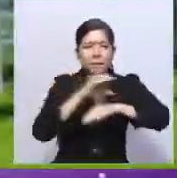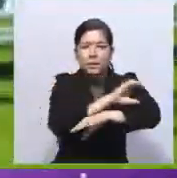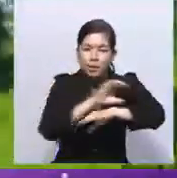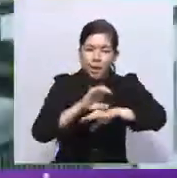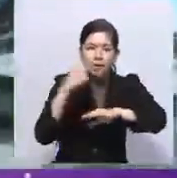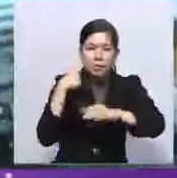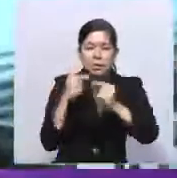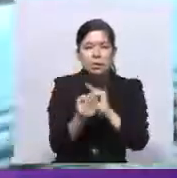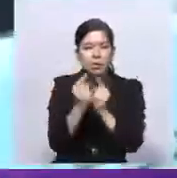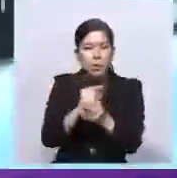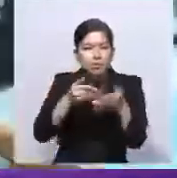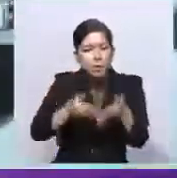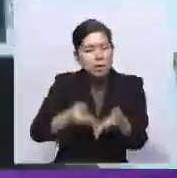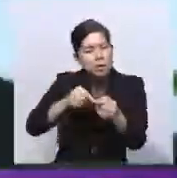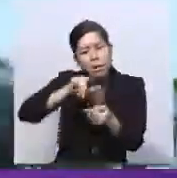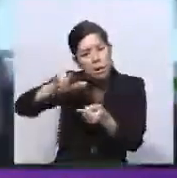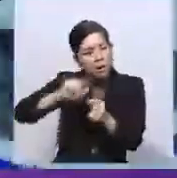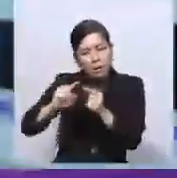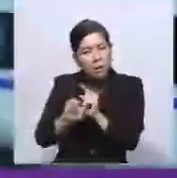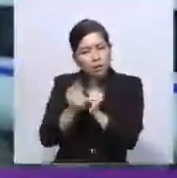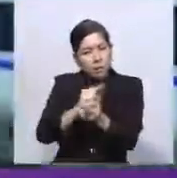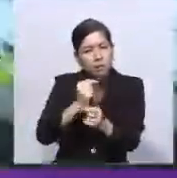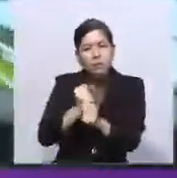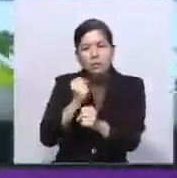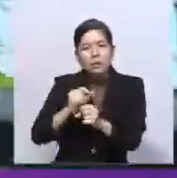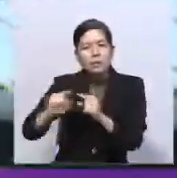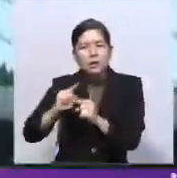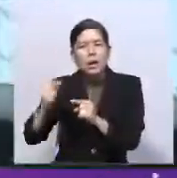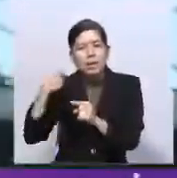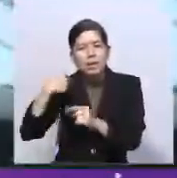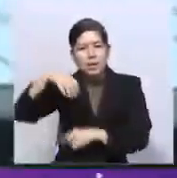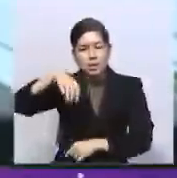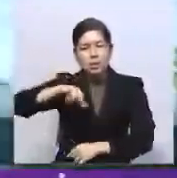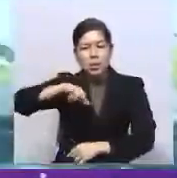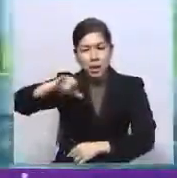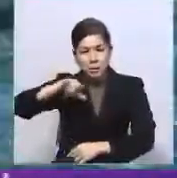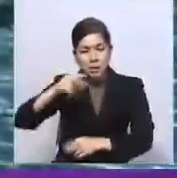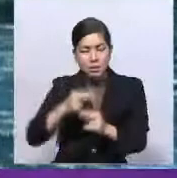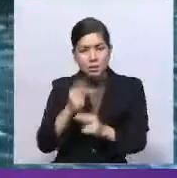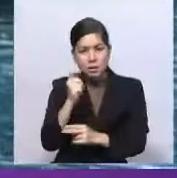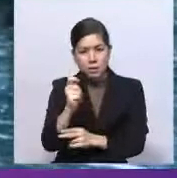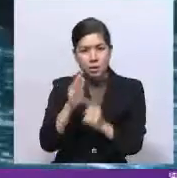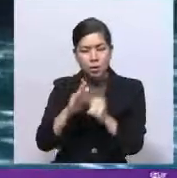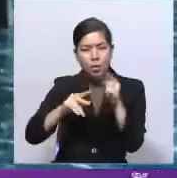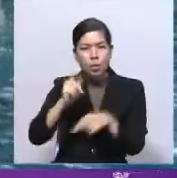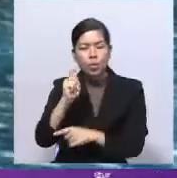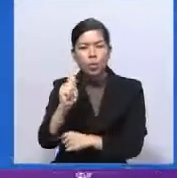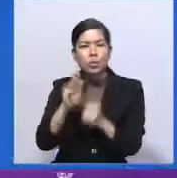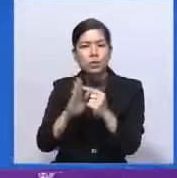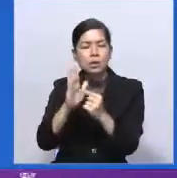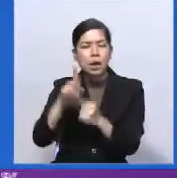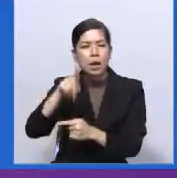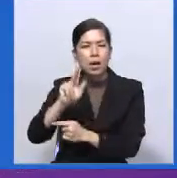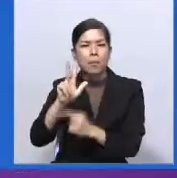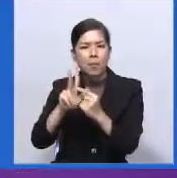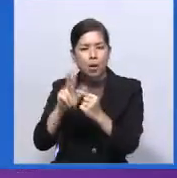ร็วสูงกรุงเทพระยองเชื่อม3สนามบินยกระดับสนามบินอู่ตะเภาให้เป็นศูนย์กลางและเมืองการบินของภูมิ